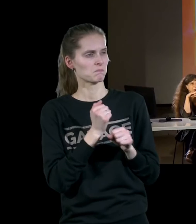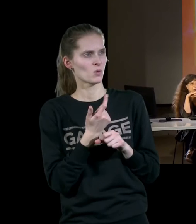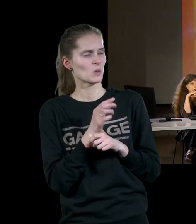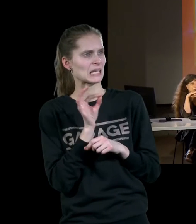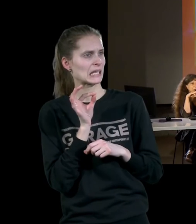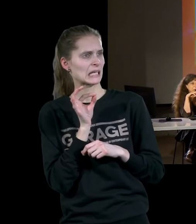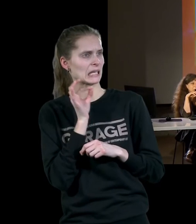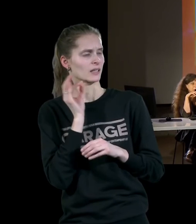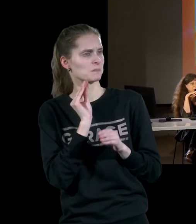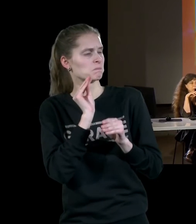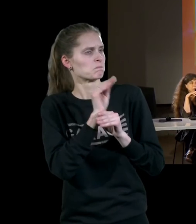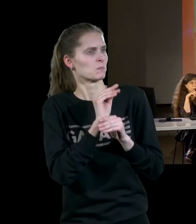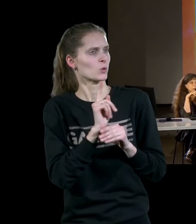видим